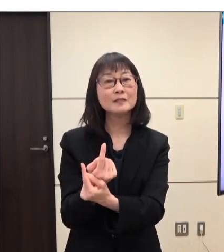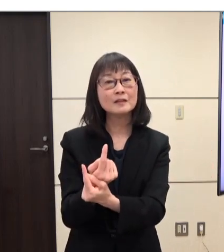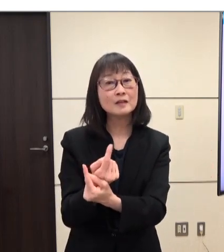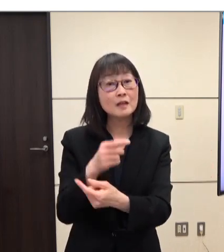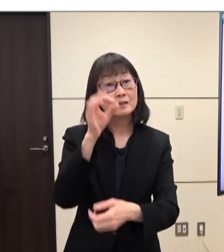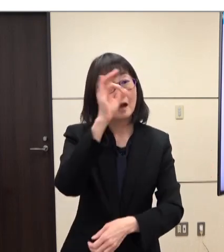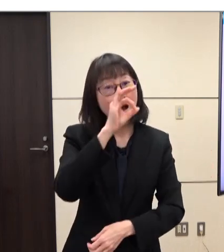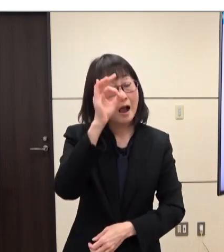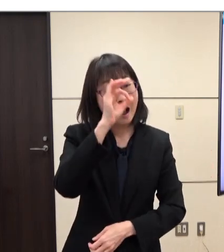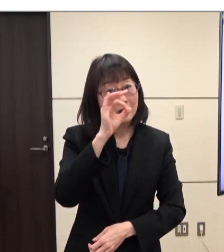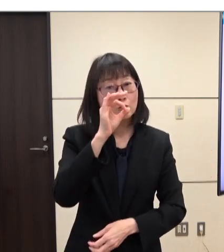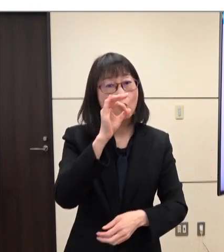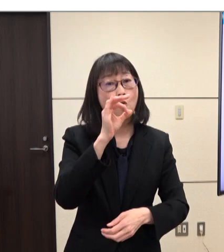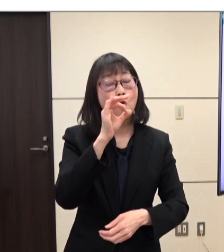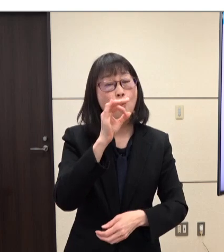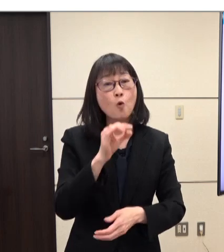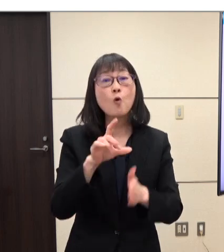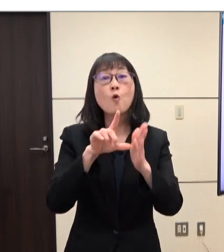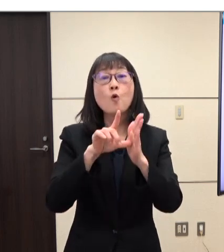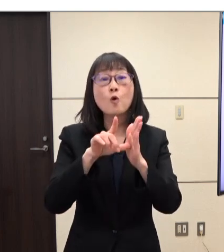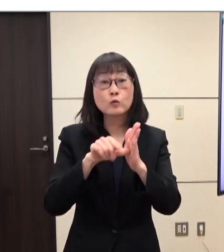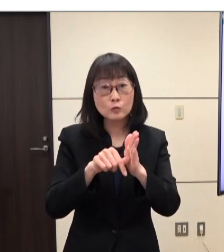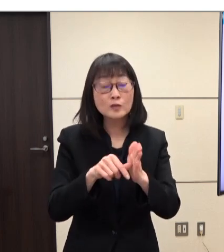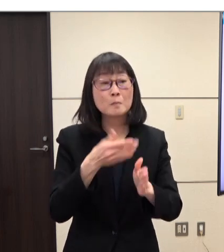行きやすくなっておりますし、また